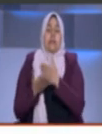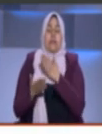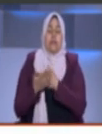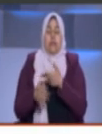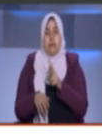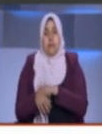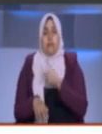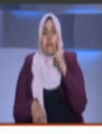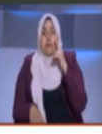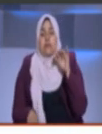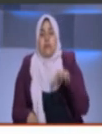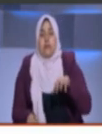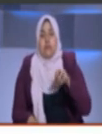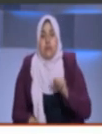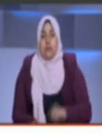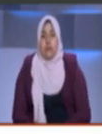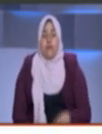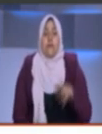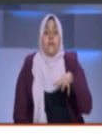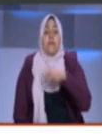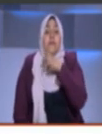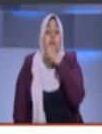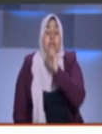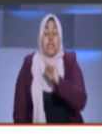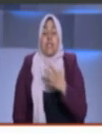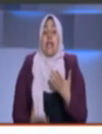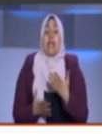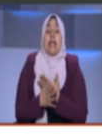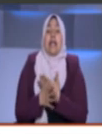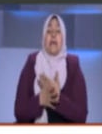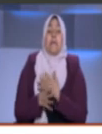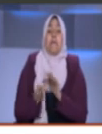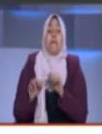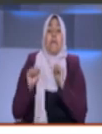أخرى من فرنسا، يعني فيما يتعلق